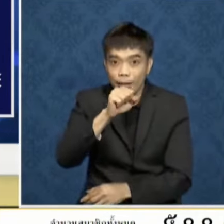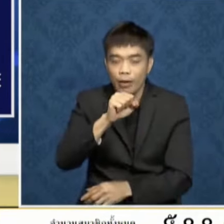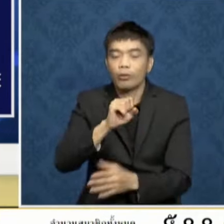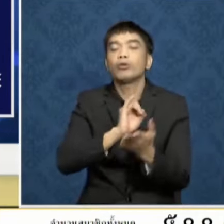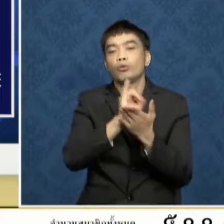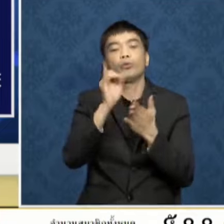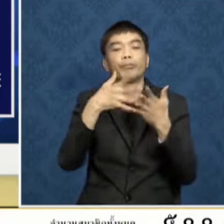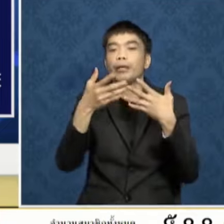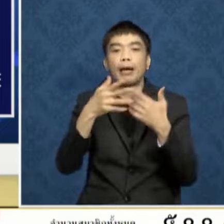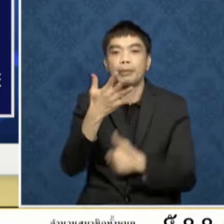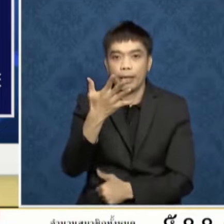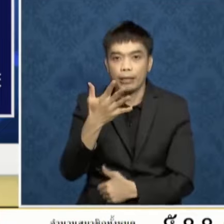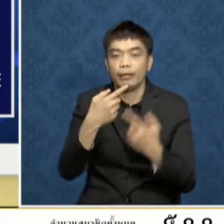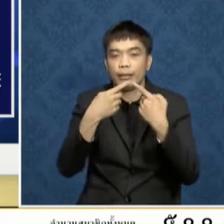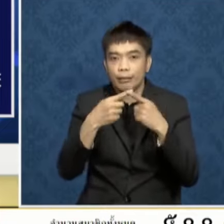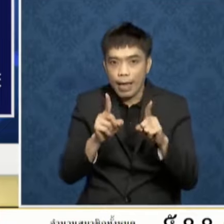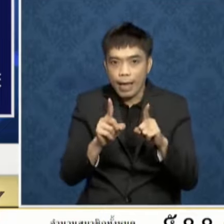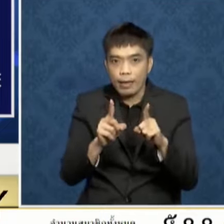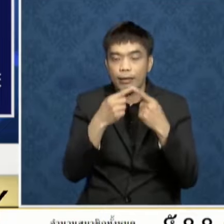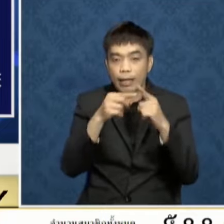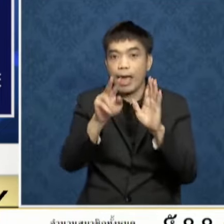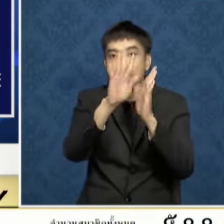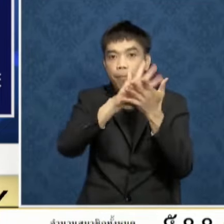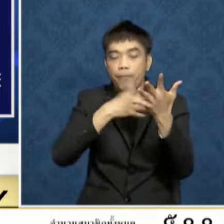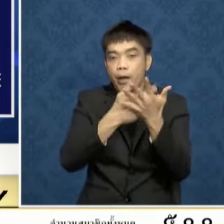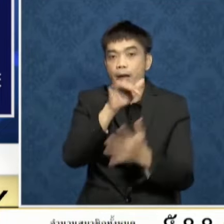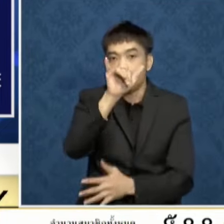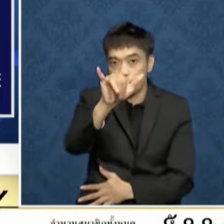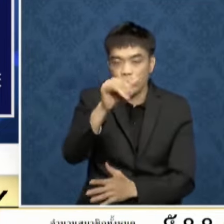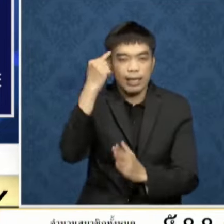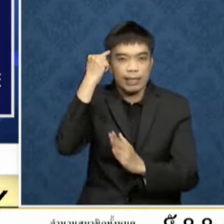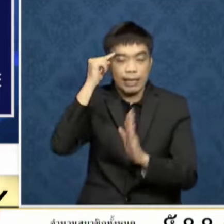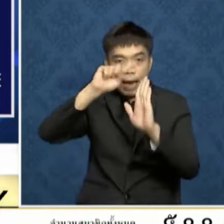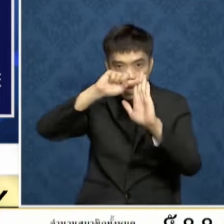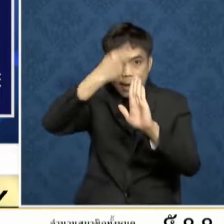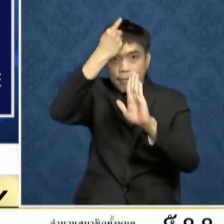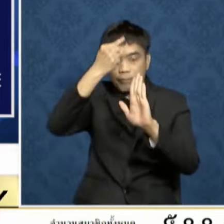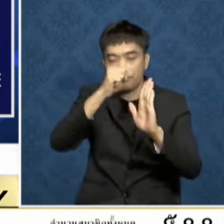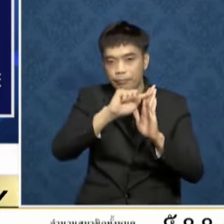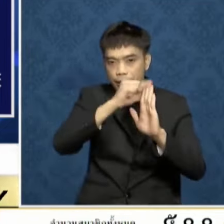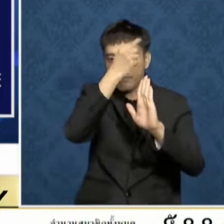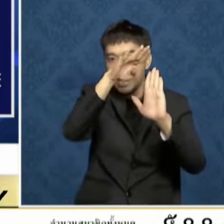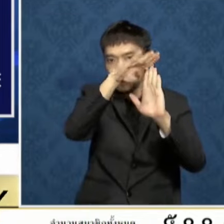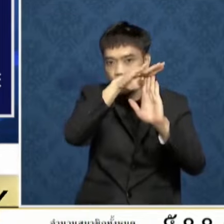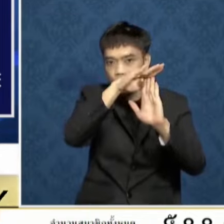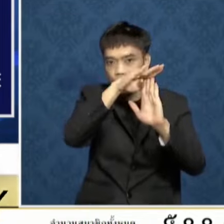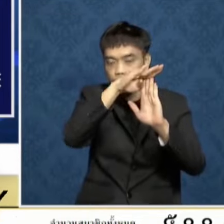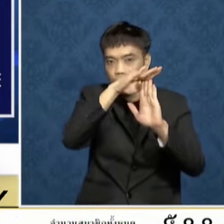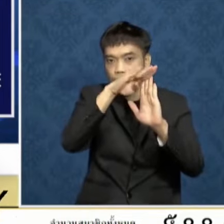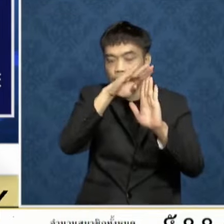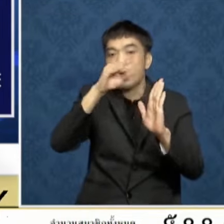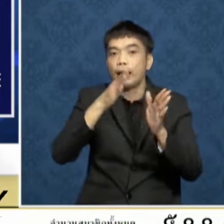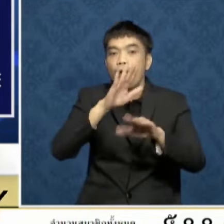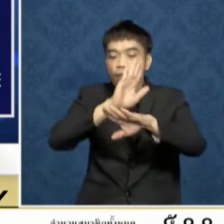ว่าอาต้องพูดถึงเรื่องทยาศาสตร์ค่ะว่าคิดตั้งแต่ต้นน้ำจนถึงปลายน้ำค่ะว่าการพัฒนาทักษะด้านอาหารเนี่ย